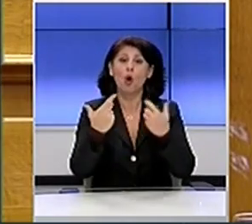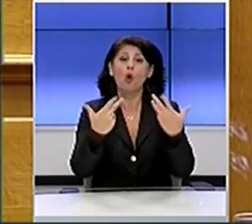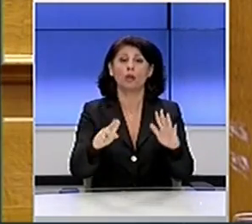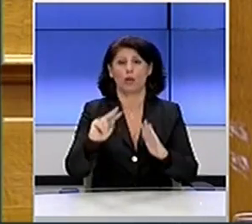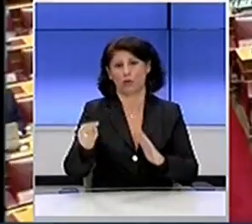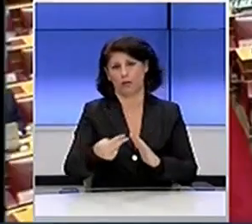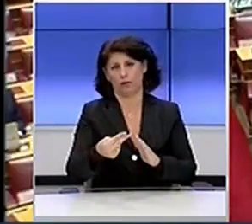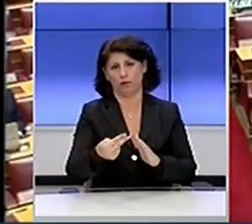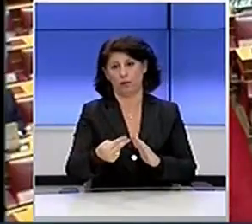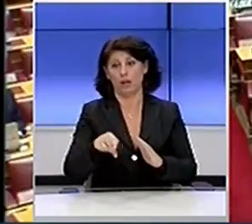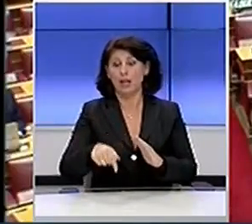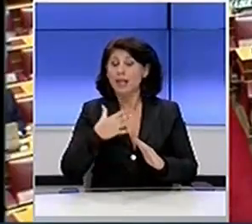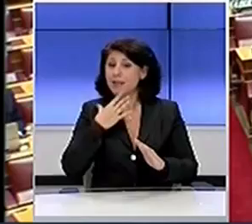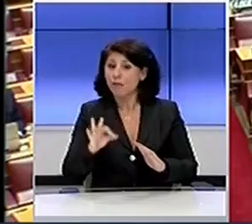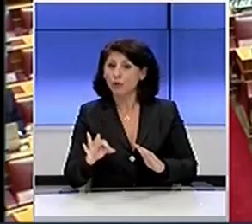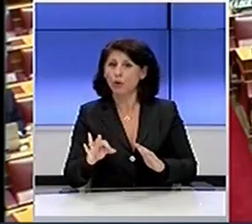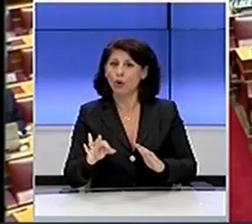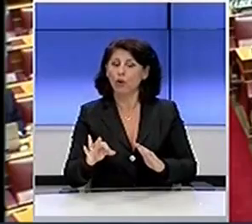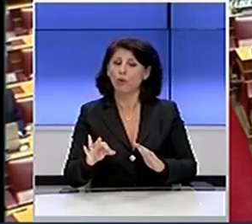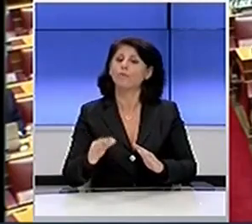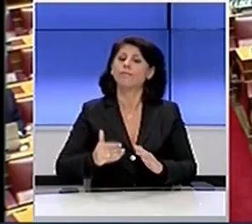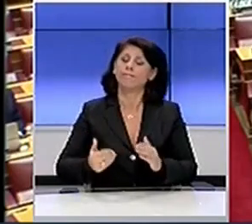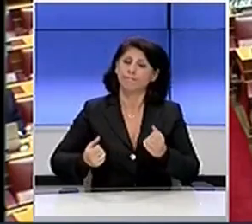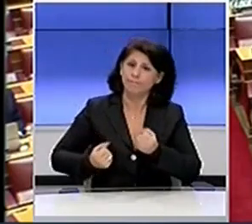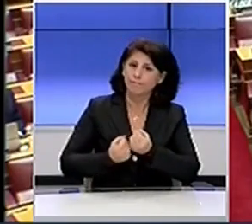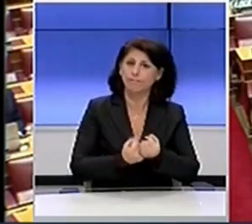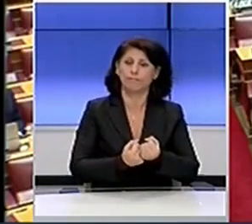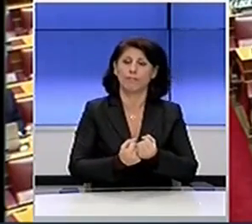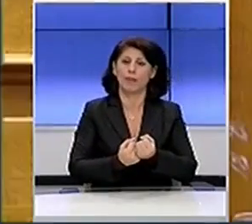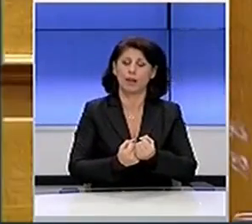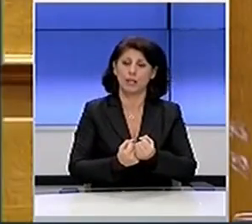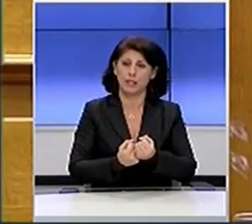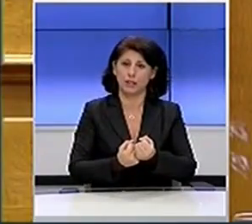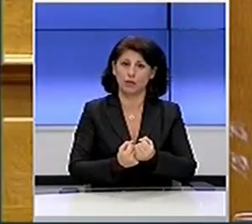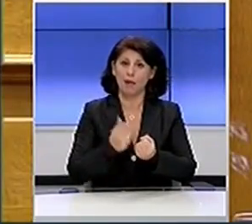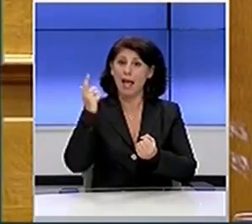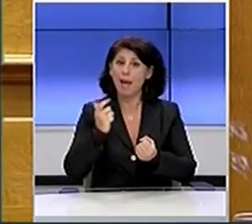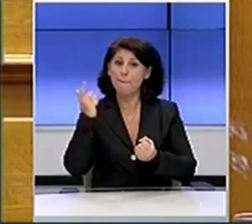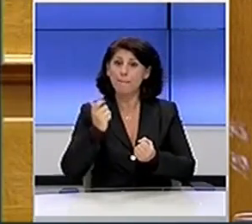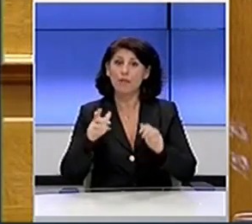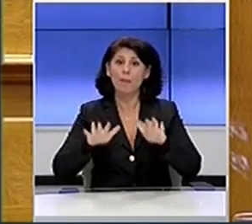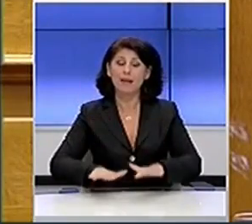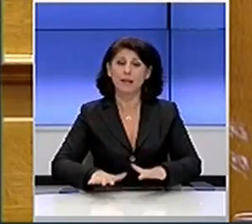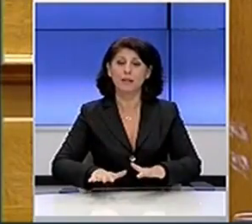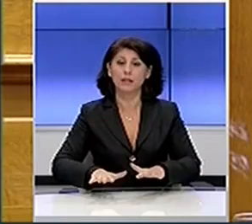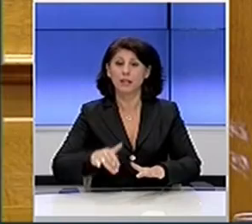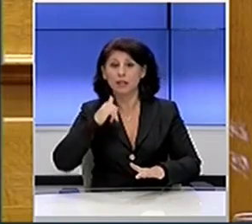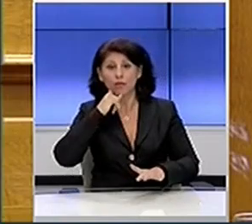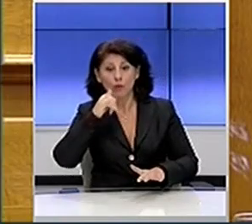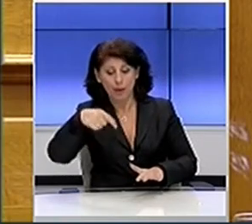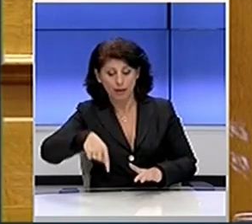ευρώ. Γι' αυτό ερχόμαστε και ενισχύουμε και παρατείνουμε τα επιδόματα της ανεργίας. Και γι' αυτό και θα είμαστε πάντα